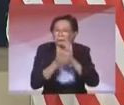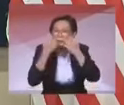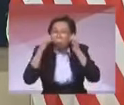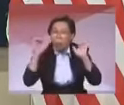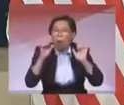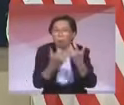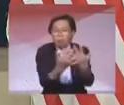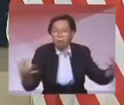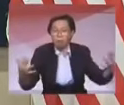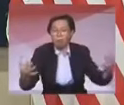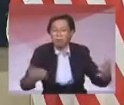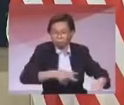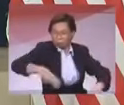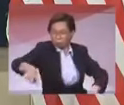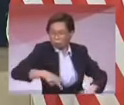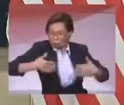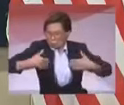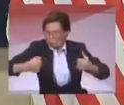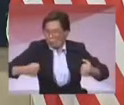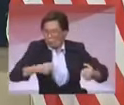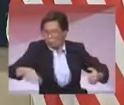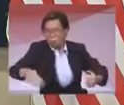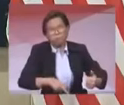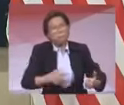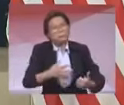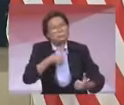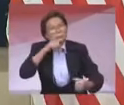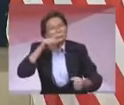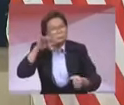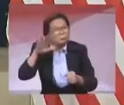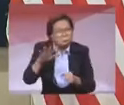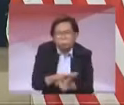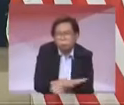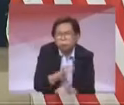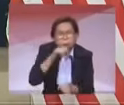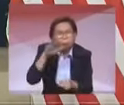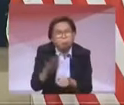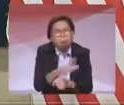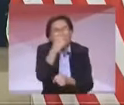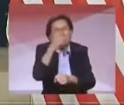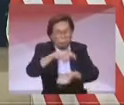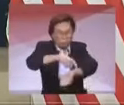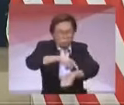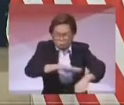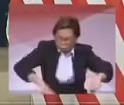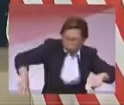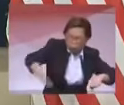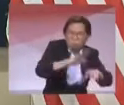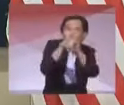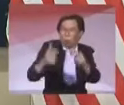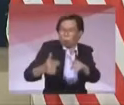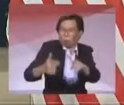dan logistik kesihatan juga akan menjadi semakin terkekang dengan keadaan geografi negeri Sarawak yang